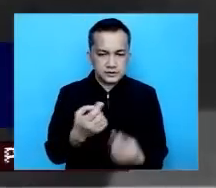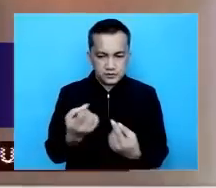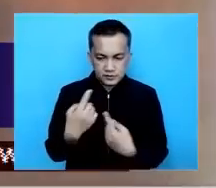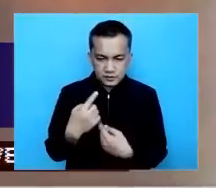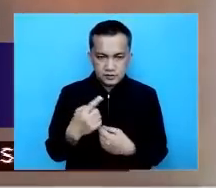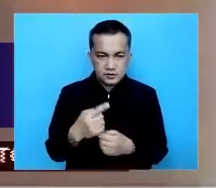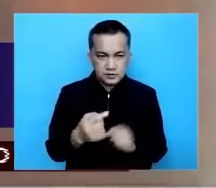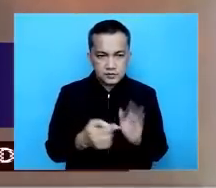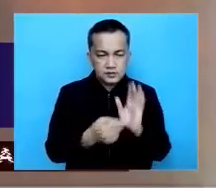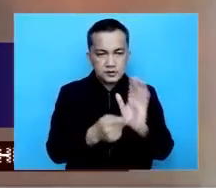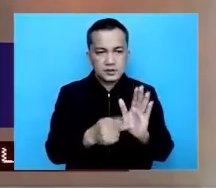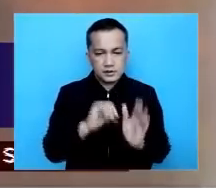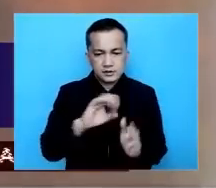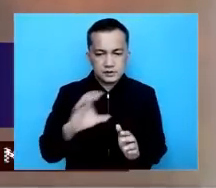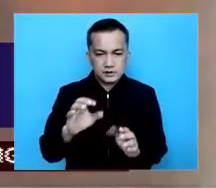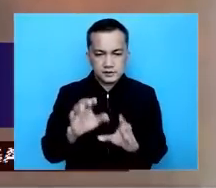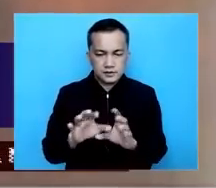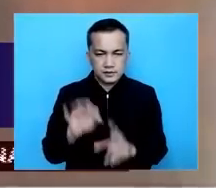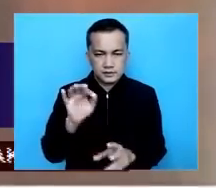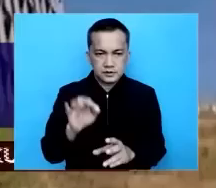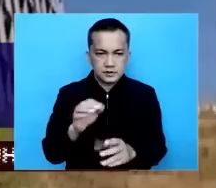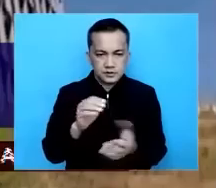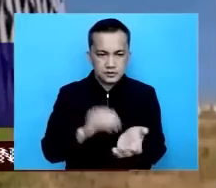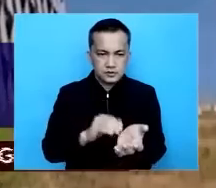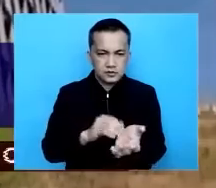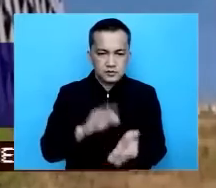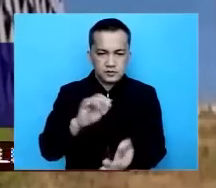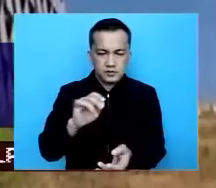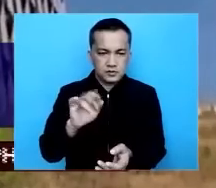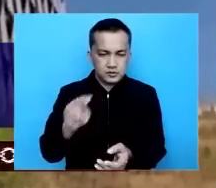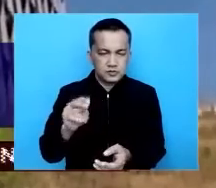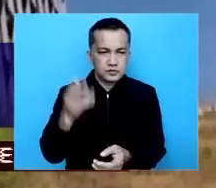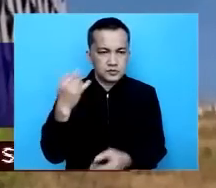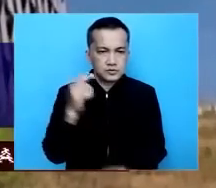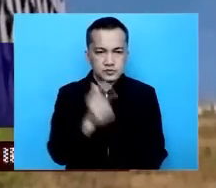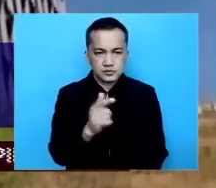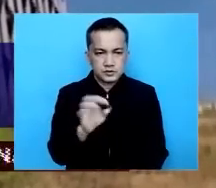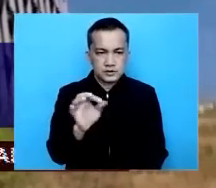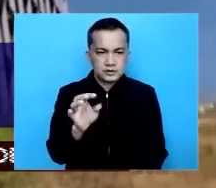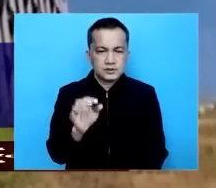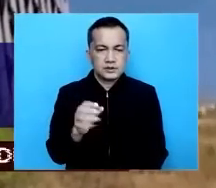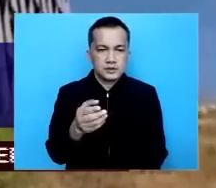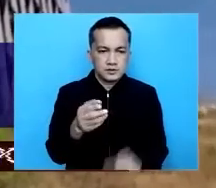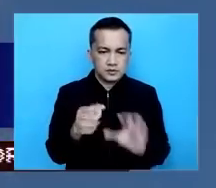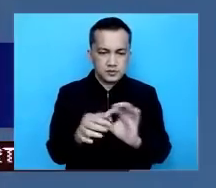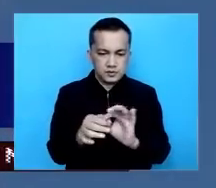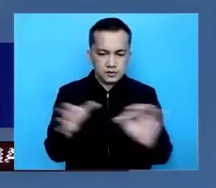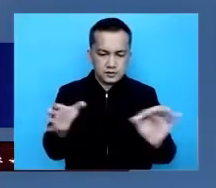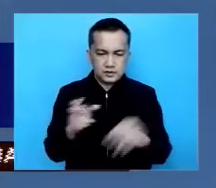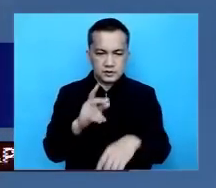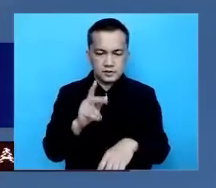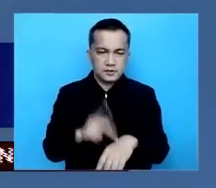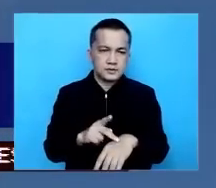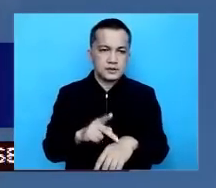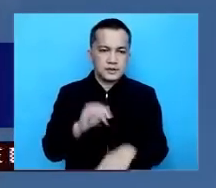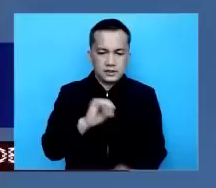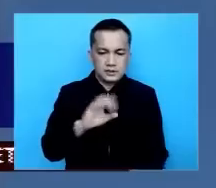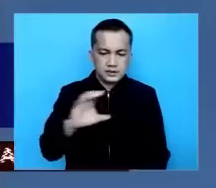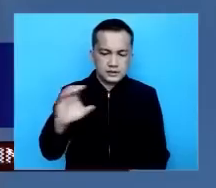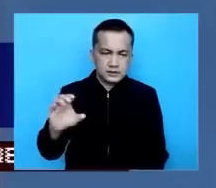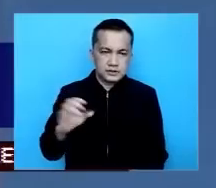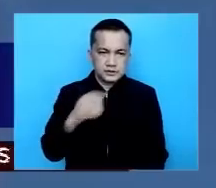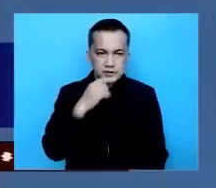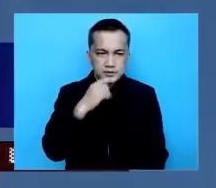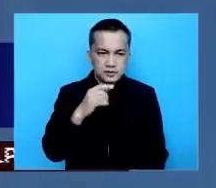ipipresenta ba sa ICC ang finding si Dr. Fortun. Taong 2019 ang opisyal na kumalas ang bansa sa ICC. Pero ayon sa